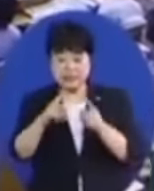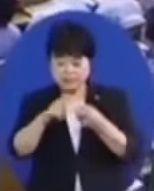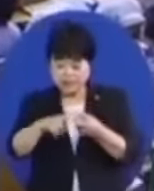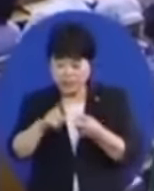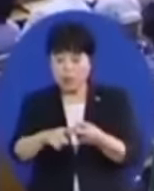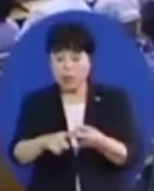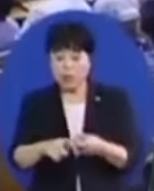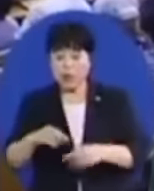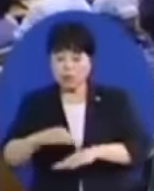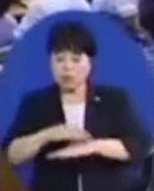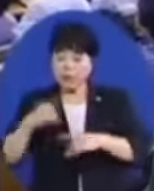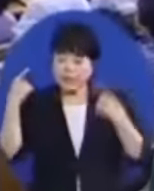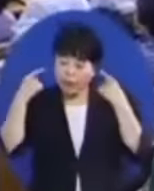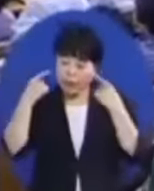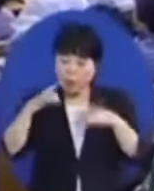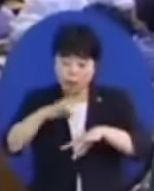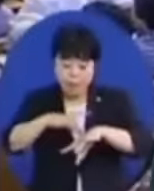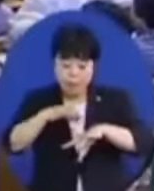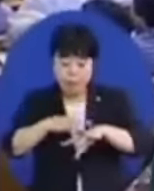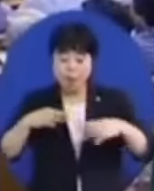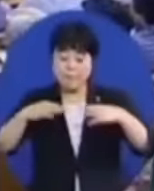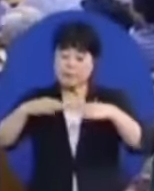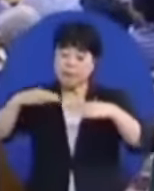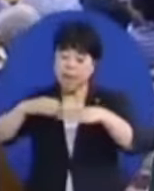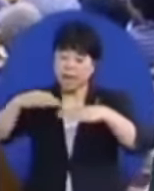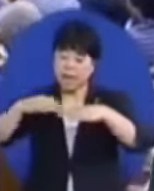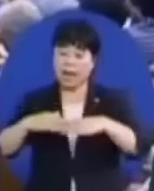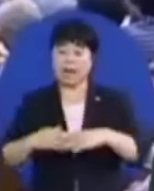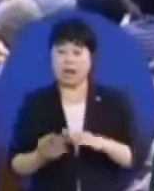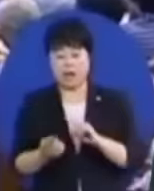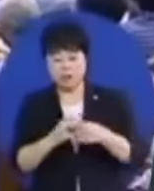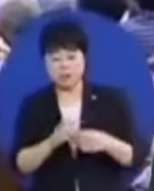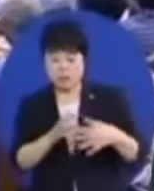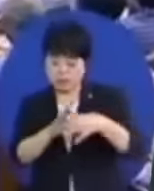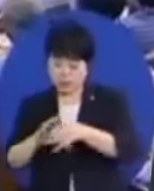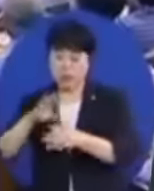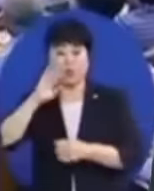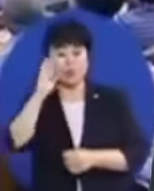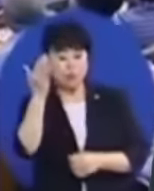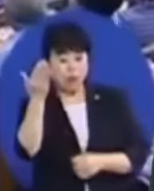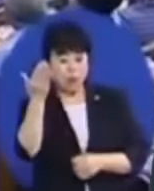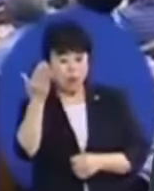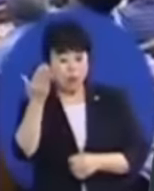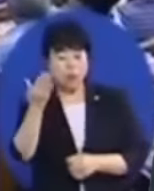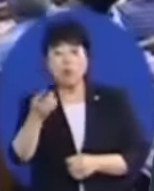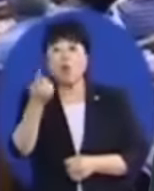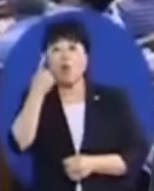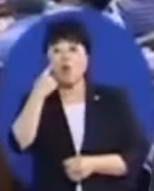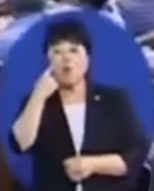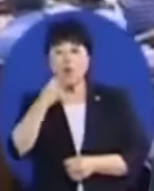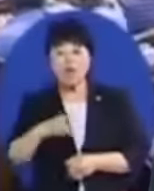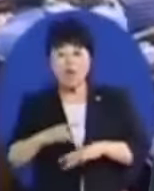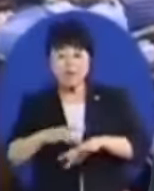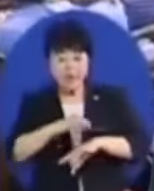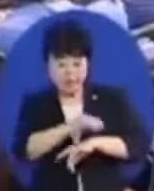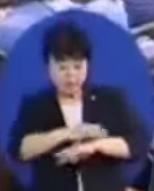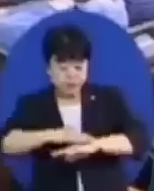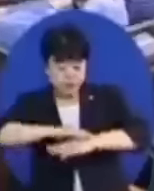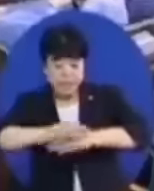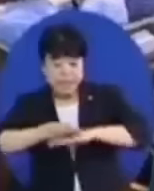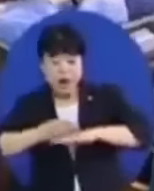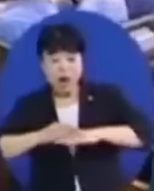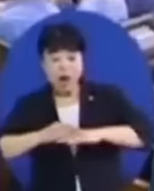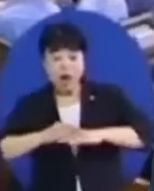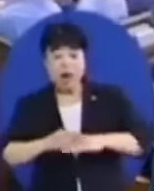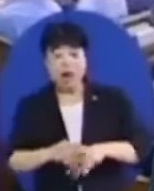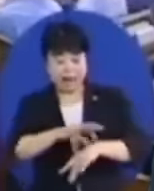때 소리가 나고 움직이며 이 뼈 저 뼈가 들어맞아 뼈들이 서로 연결되더라. 내가 또 보니 그 뼈에 힘줄이 생기고 살이 오르며